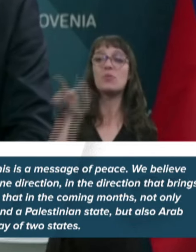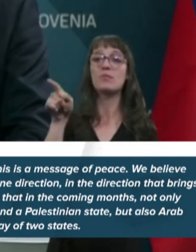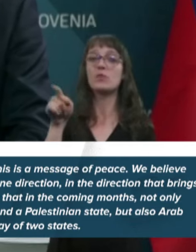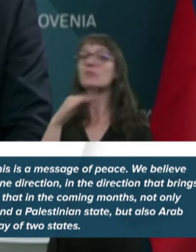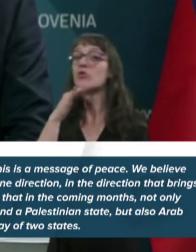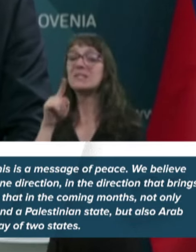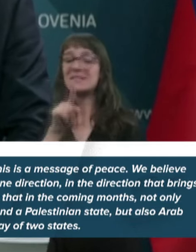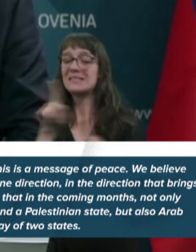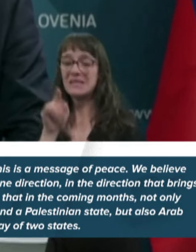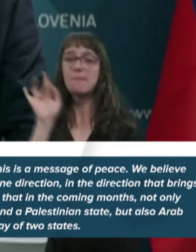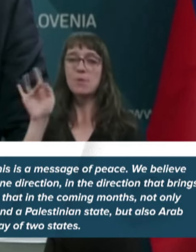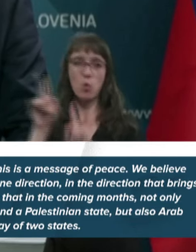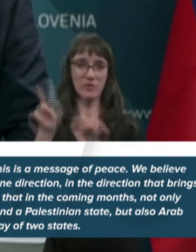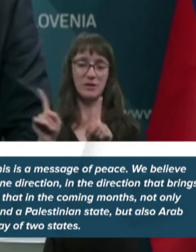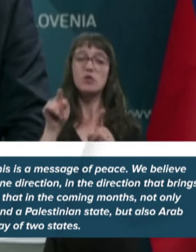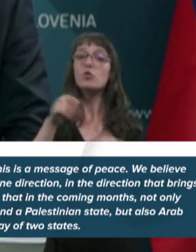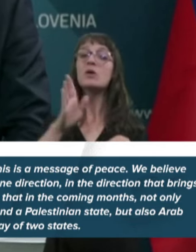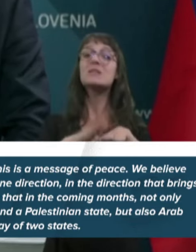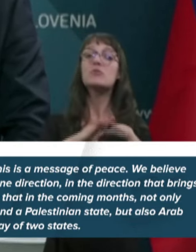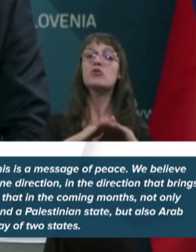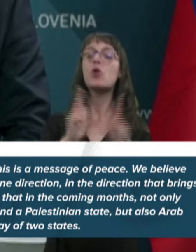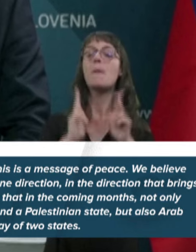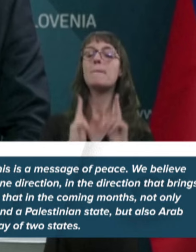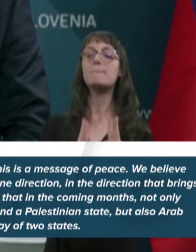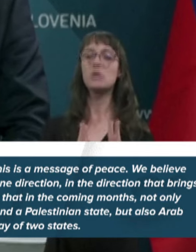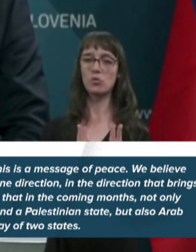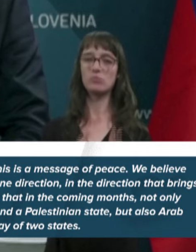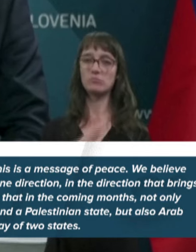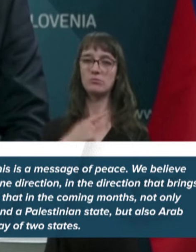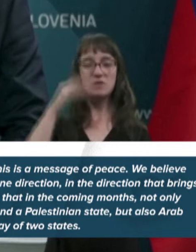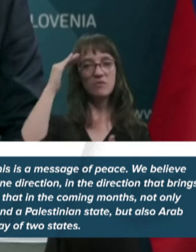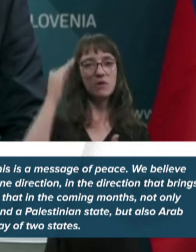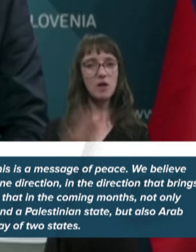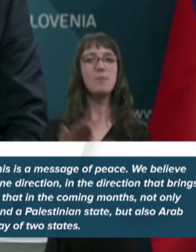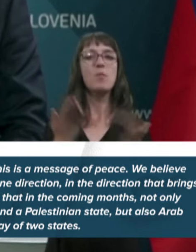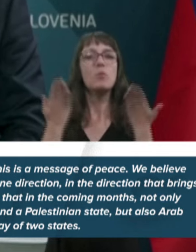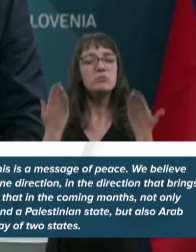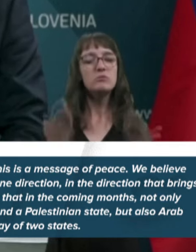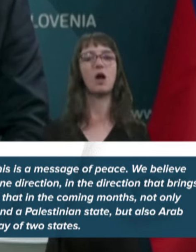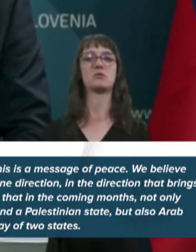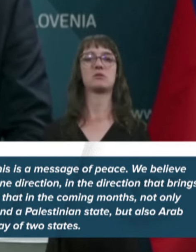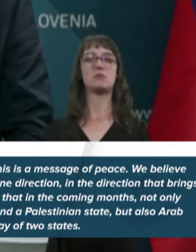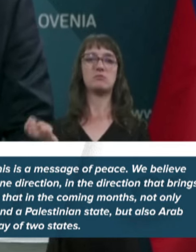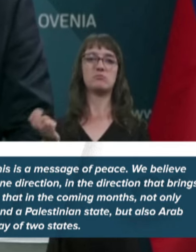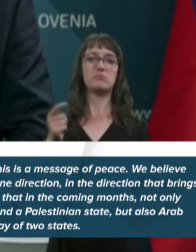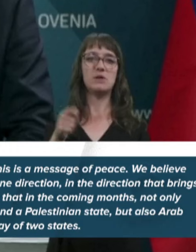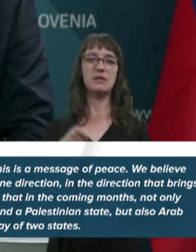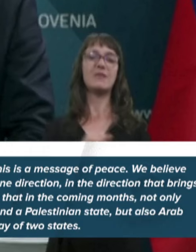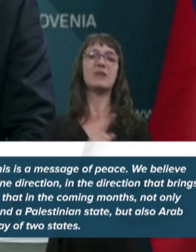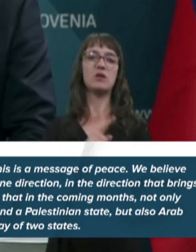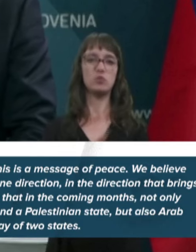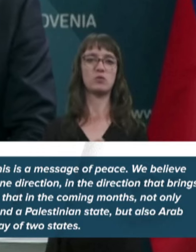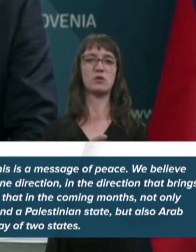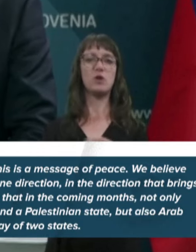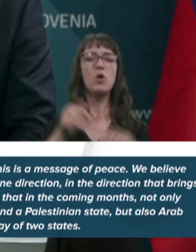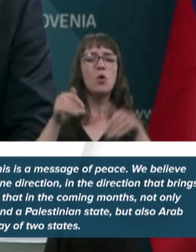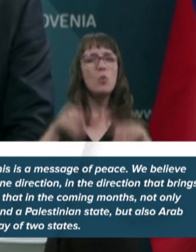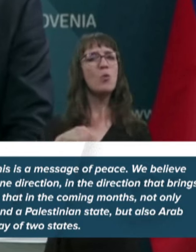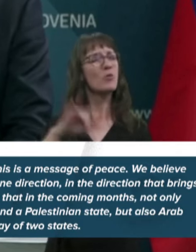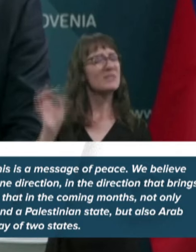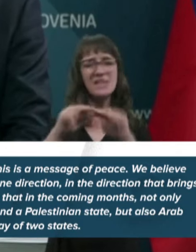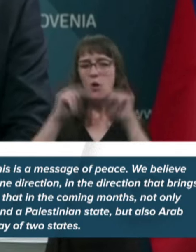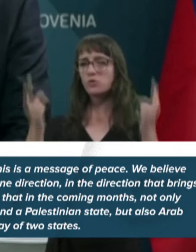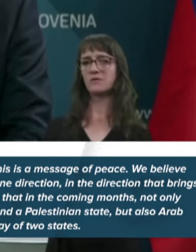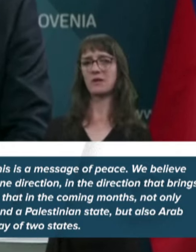Izrael. To je sporočilo miru. Verjamemo, da je danes nastopil trenutek, ko moramo vsi, cel